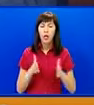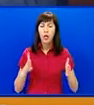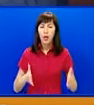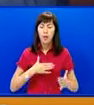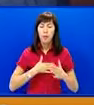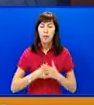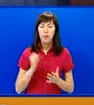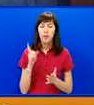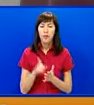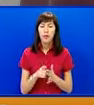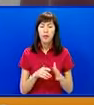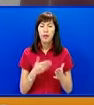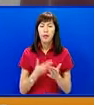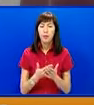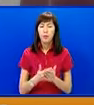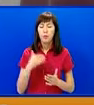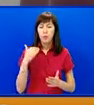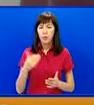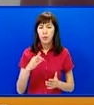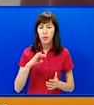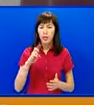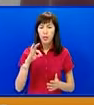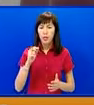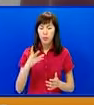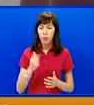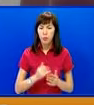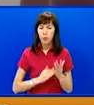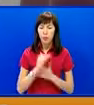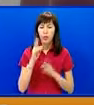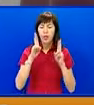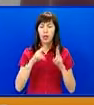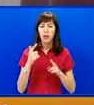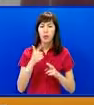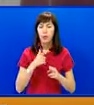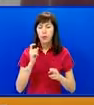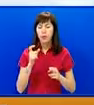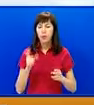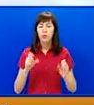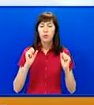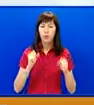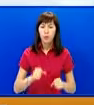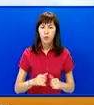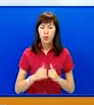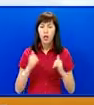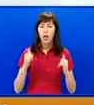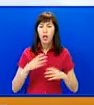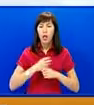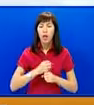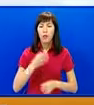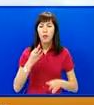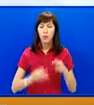акцент должны делать на примирении сторон. Талгат Баратбеков считает, что повышение правовой грамотности граждан позволит в разы уменьшить